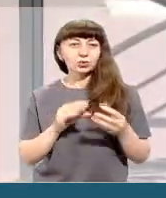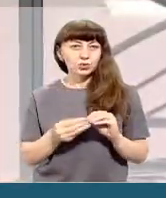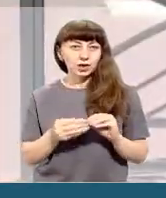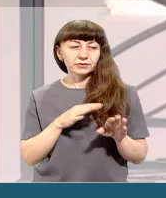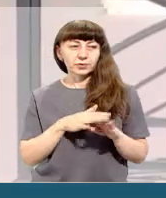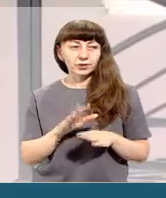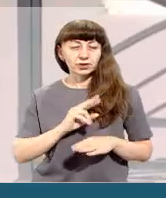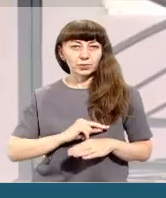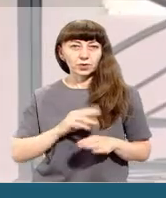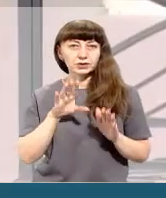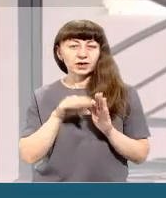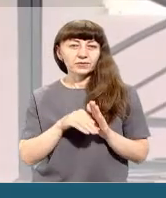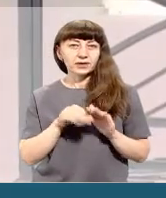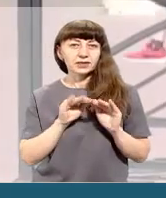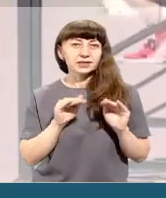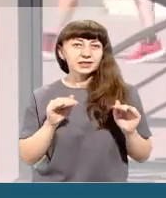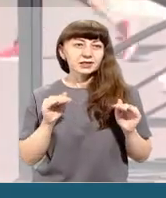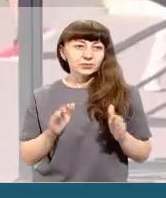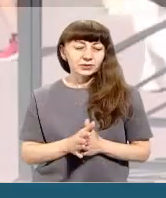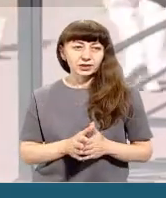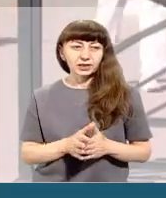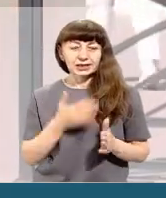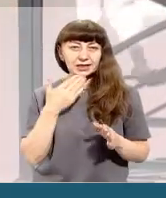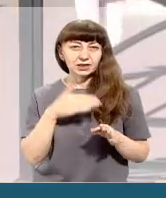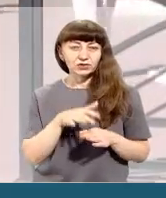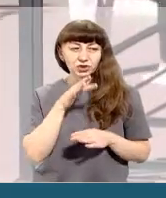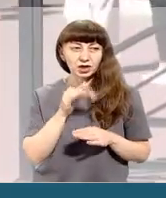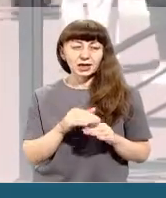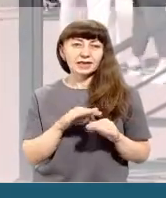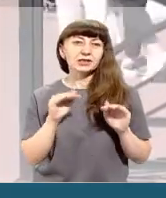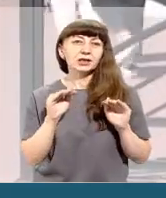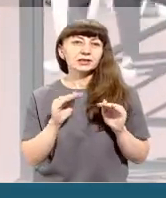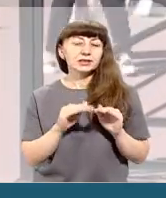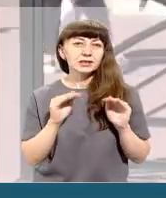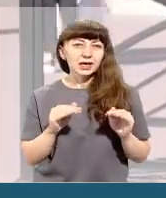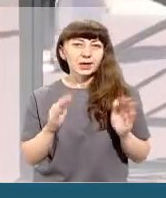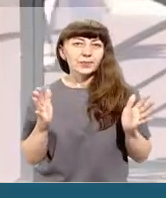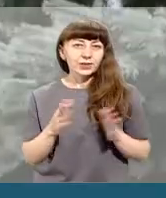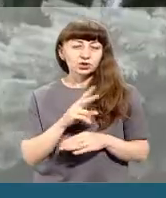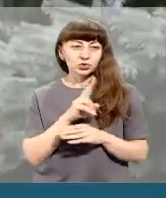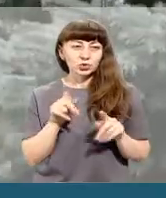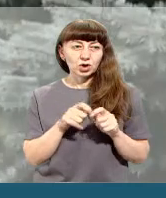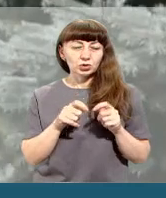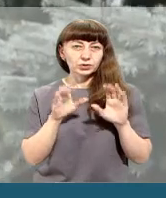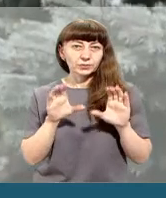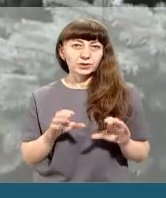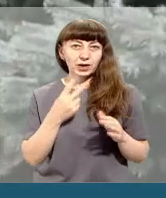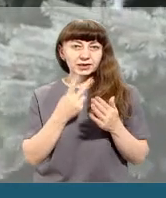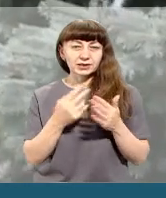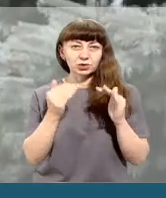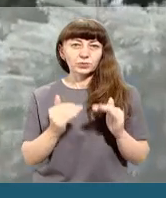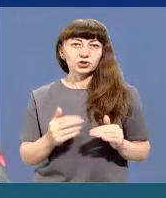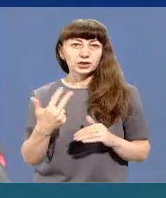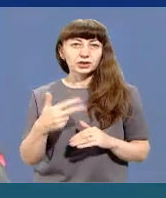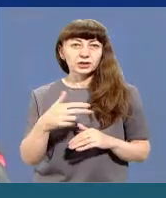работы с подростками. Несовершеннолетних, что переступают черту закона, становится меньше. В этом году этот показатель снизился на